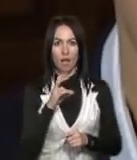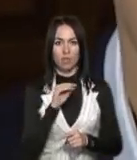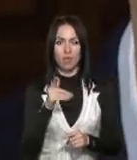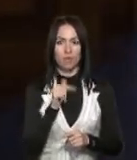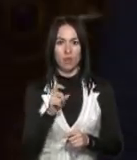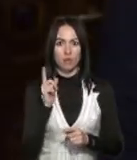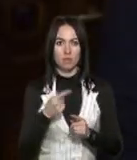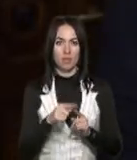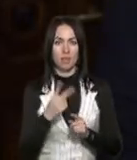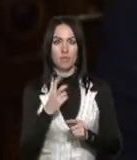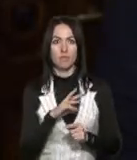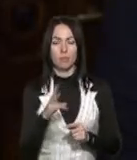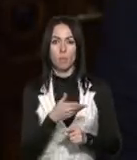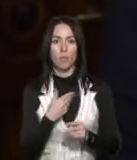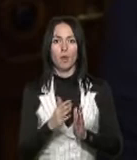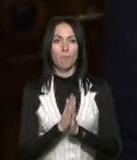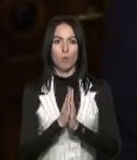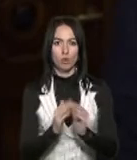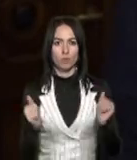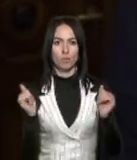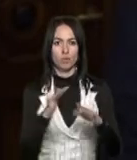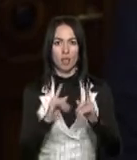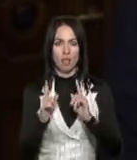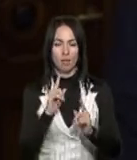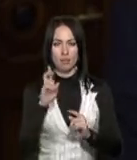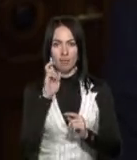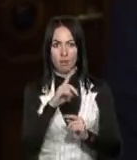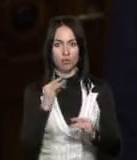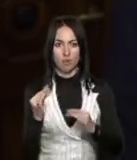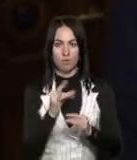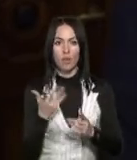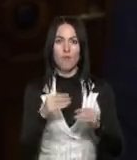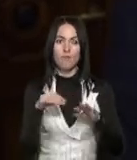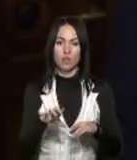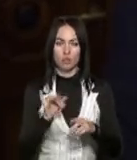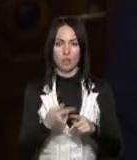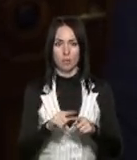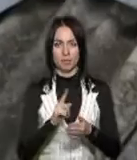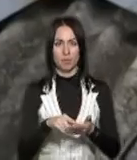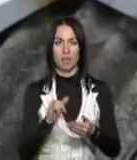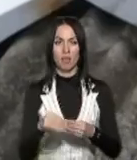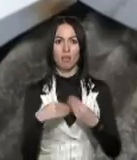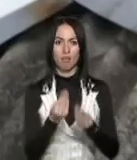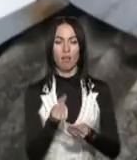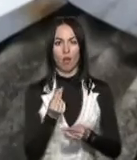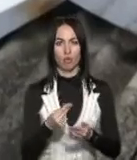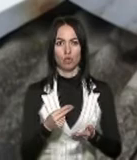200 мільйонів гривень. Ми просимо скликати державну комісію, яка вирішила це питання та надала грошові кошти.